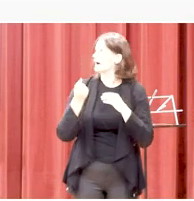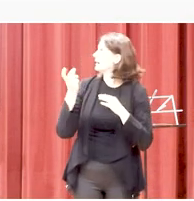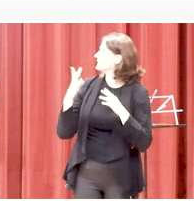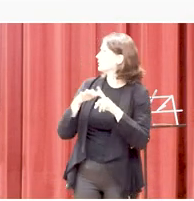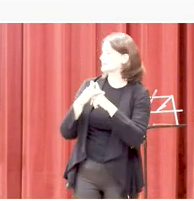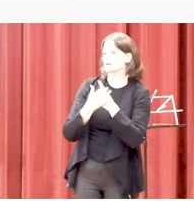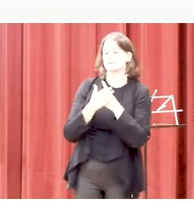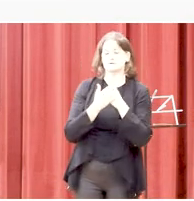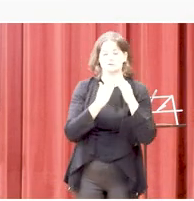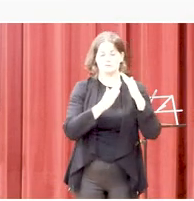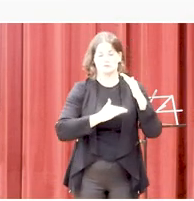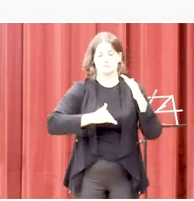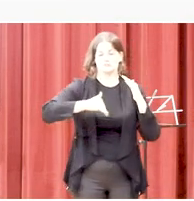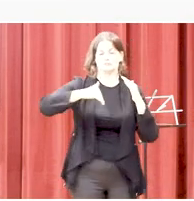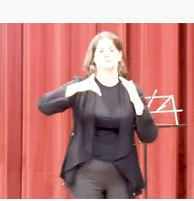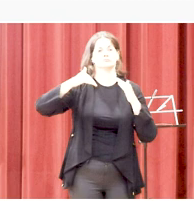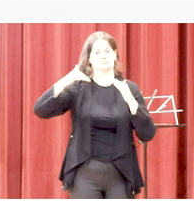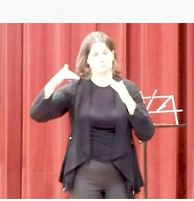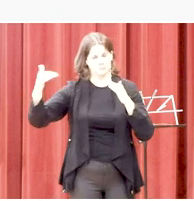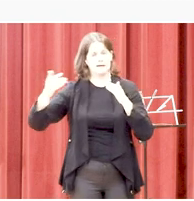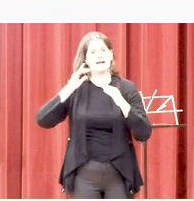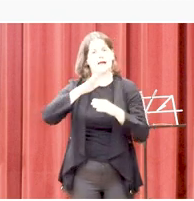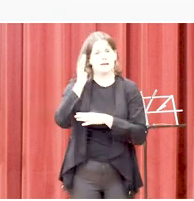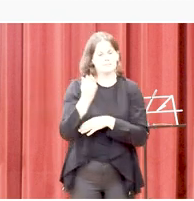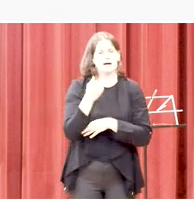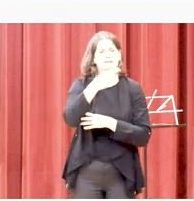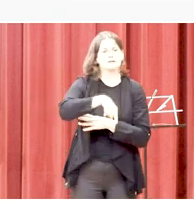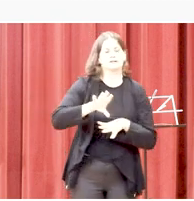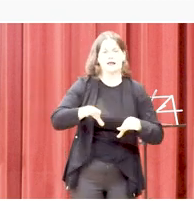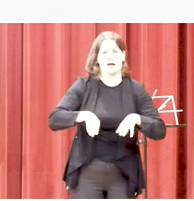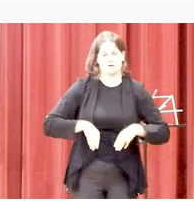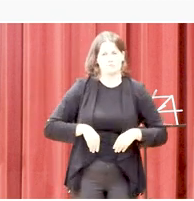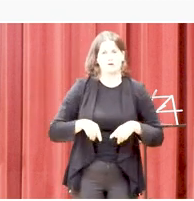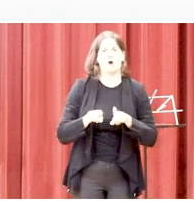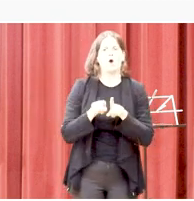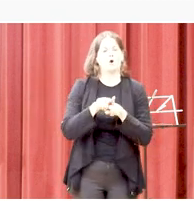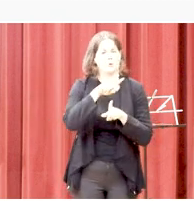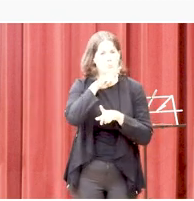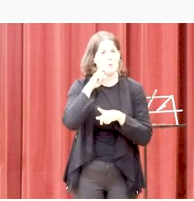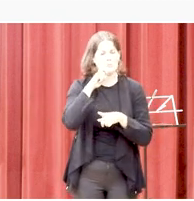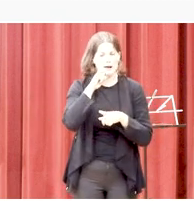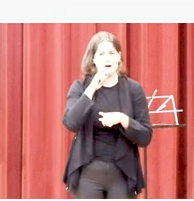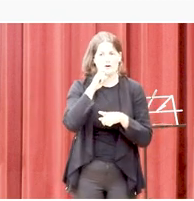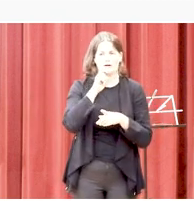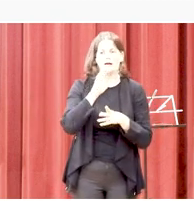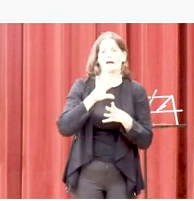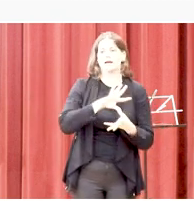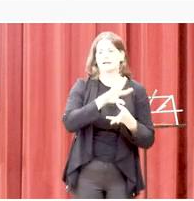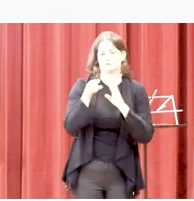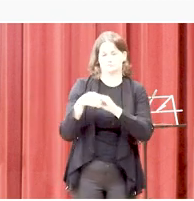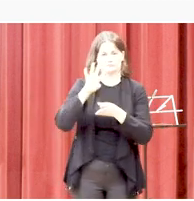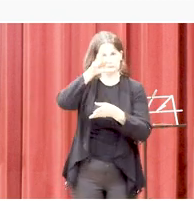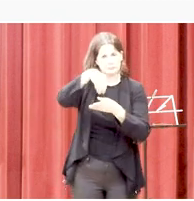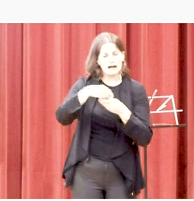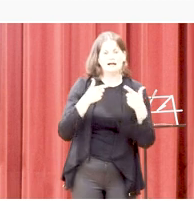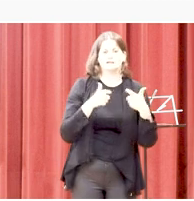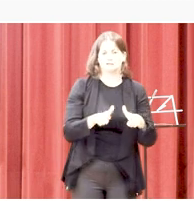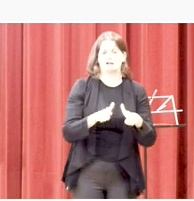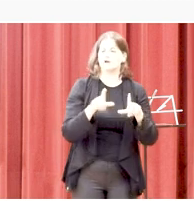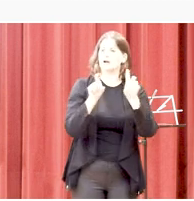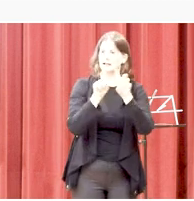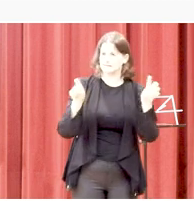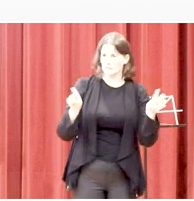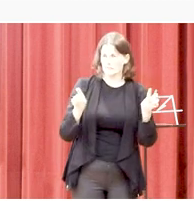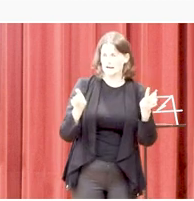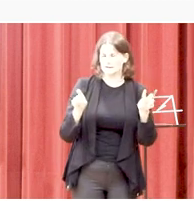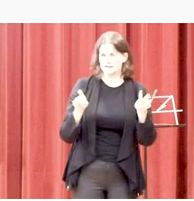incorporem el sector, les empreses i la societat en general. Pues clar, si mirem com està què diu